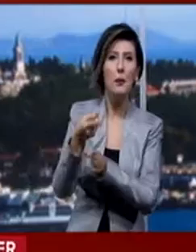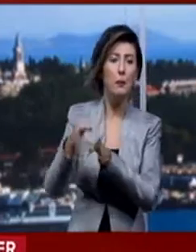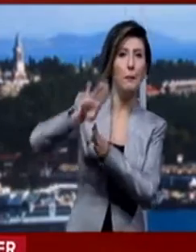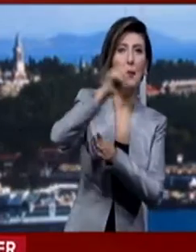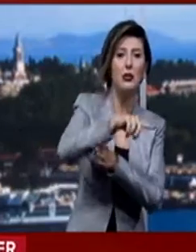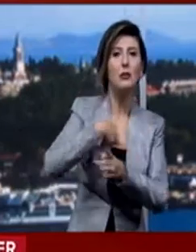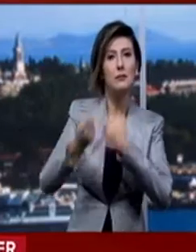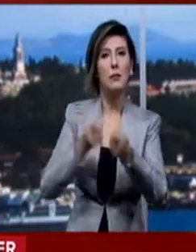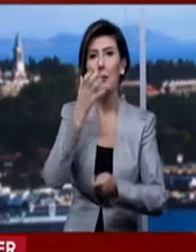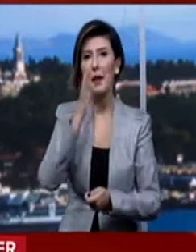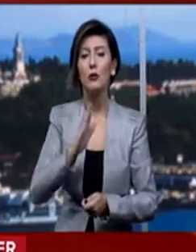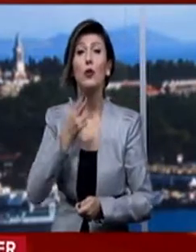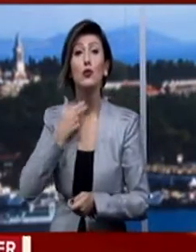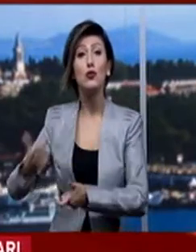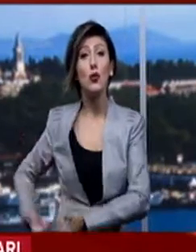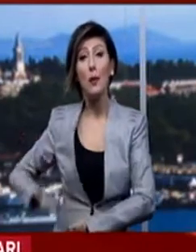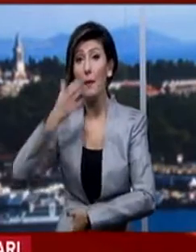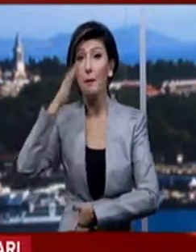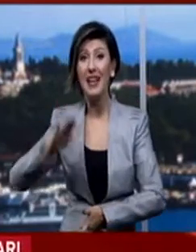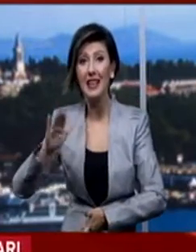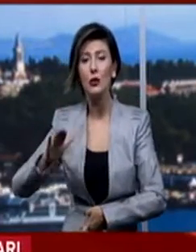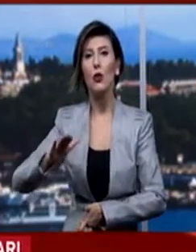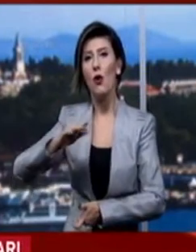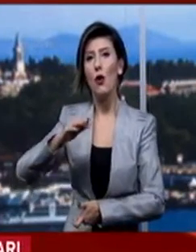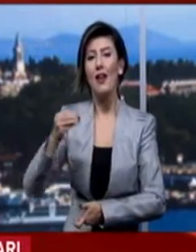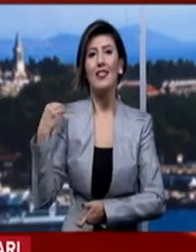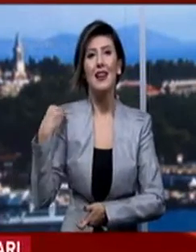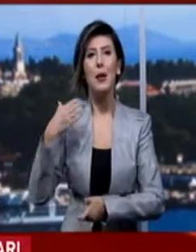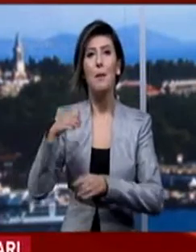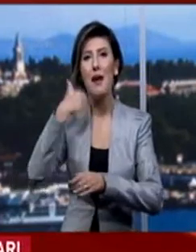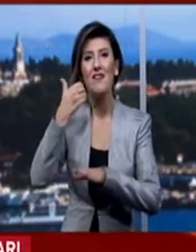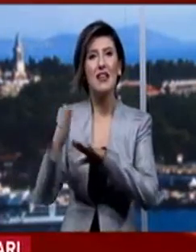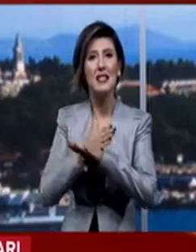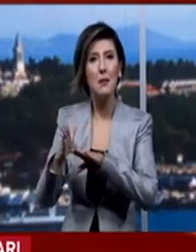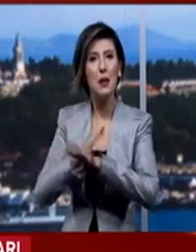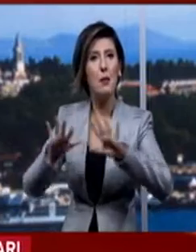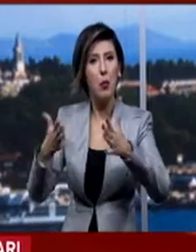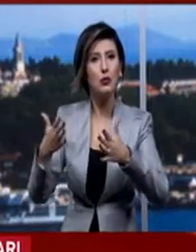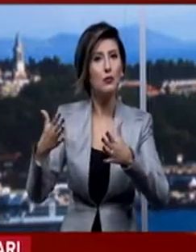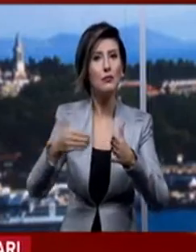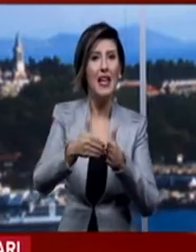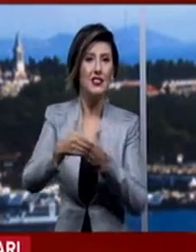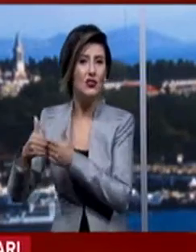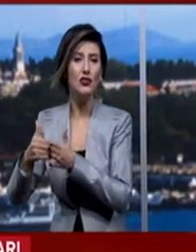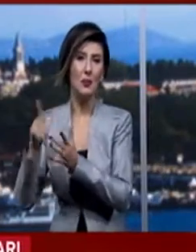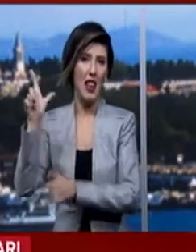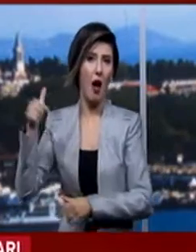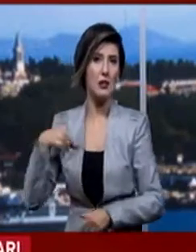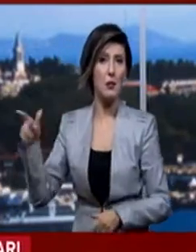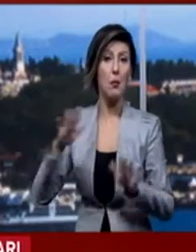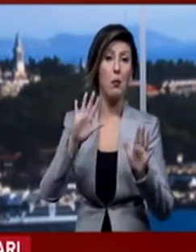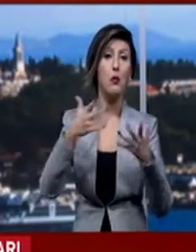Rusya gümrüklerinde bekleyen yaş meyve ve sebze şeylerimizi orada bozulmasını engelleyecek şekilde geri çekmemiz. Bunları